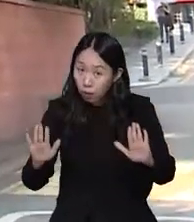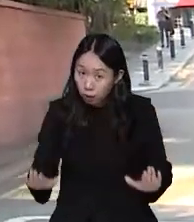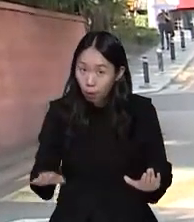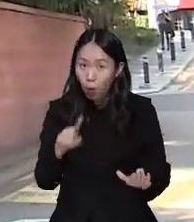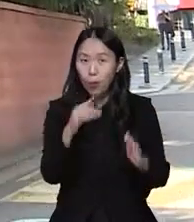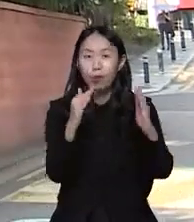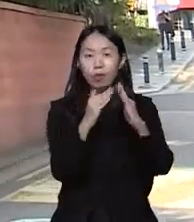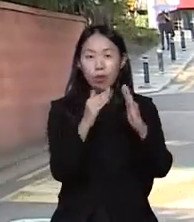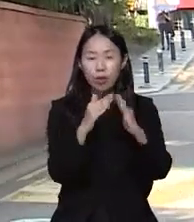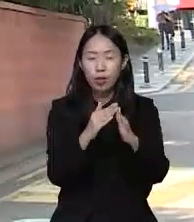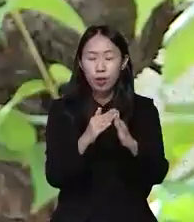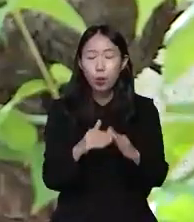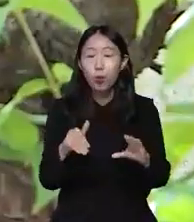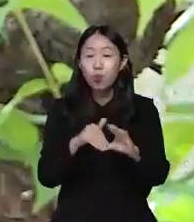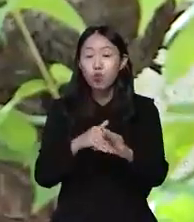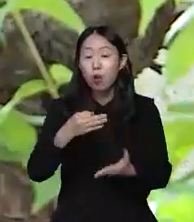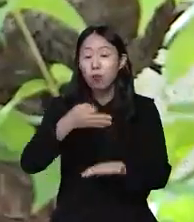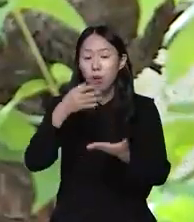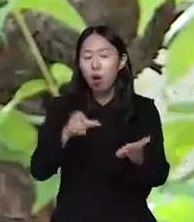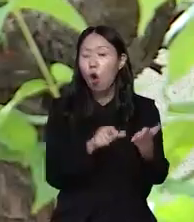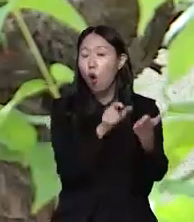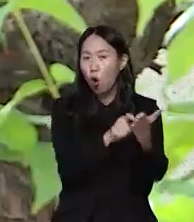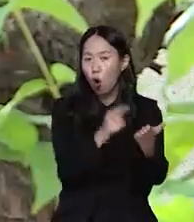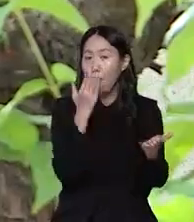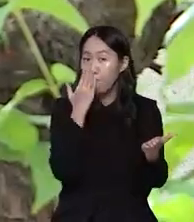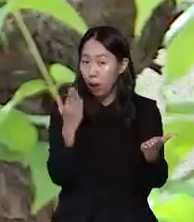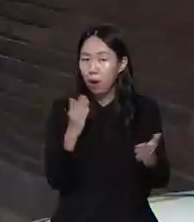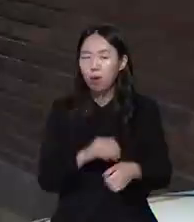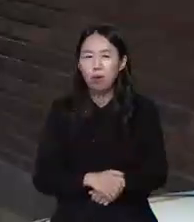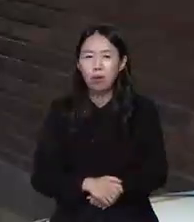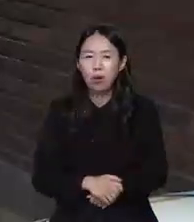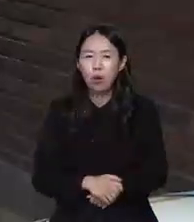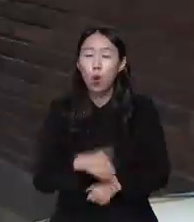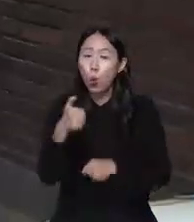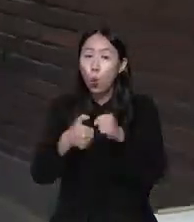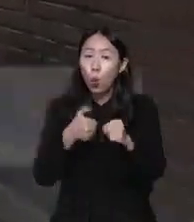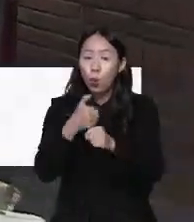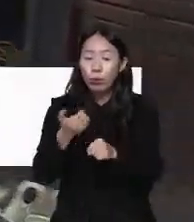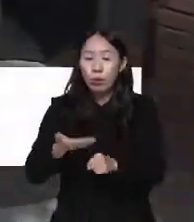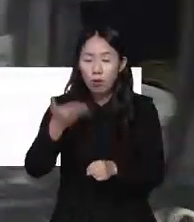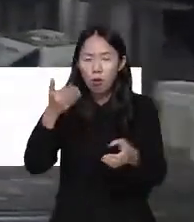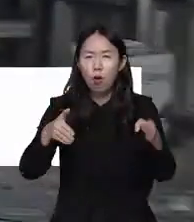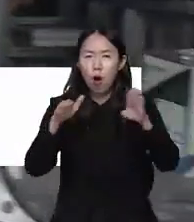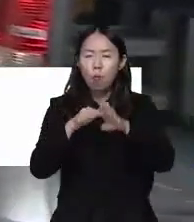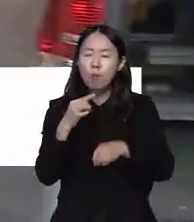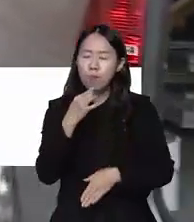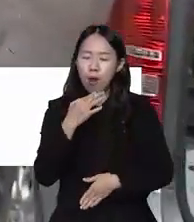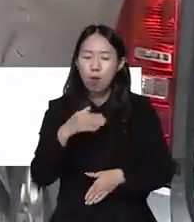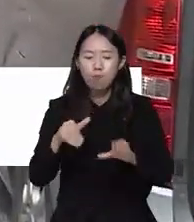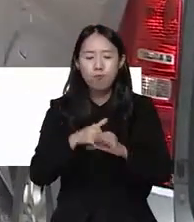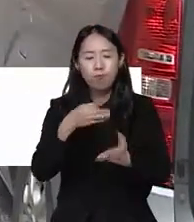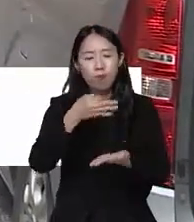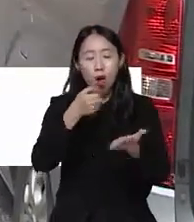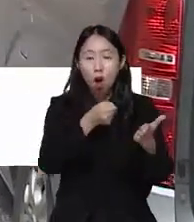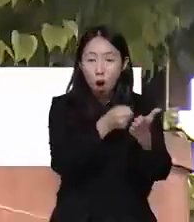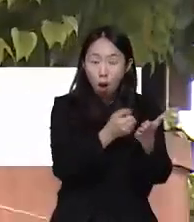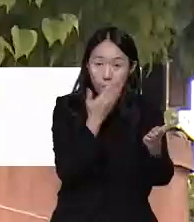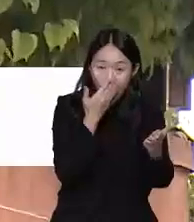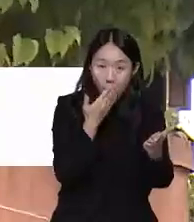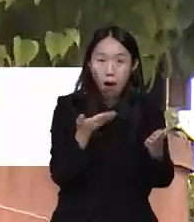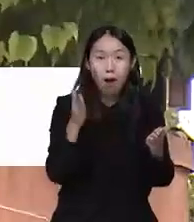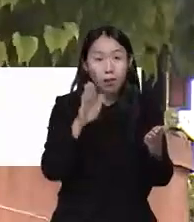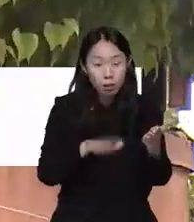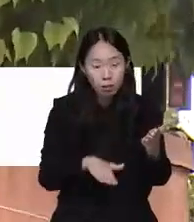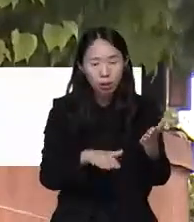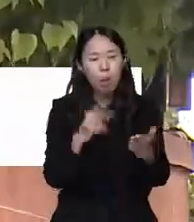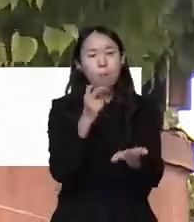동교동 사저의 등록문화재 지정이 가능합니다. 우선 50년 이상 건물만 문화재로 지정할 수 있었던 근현대